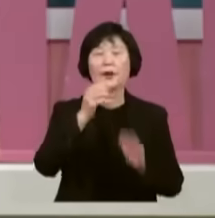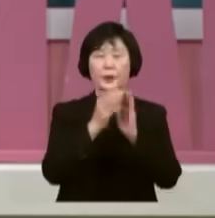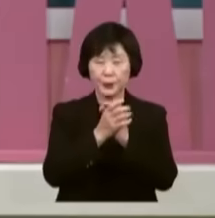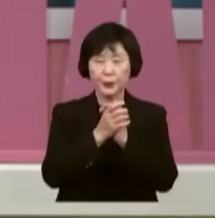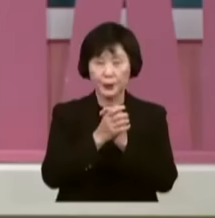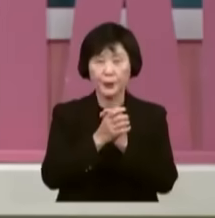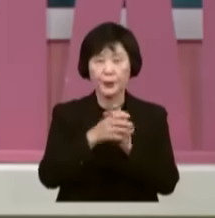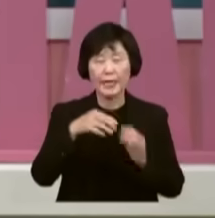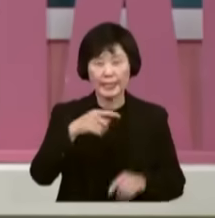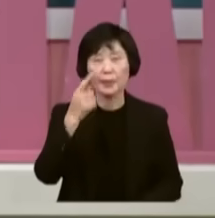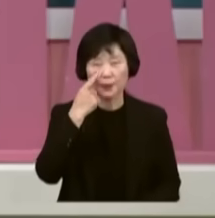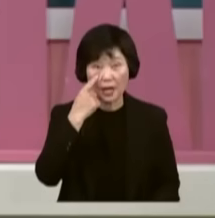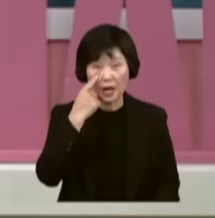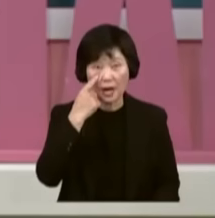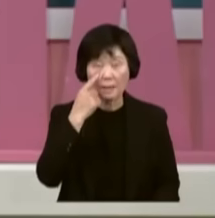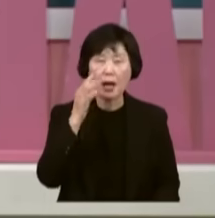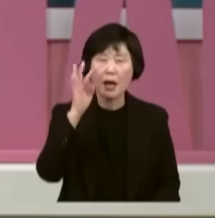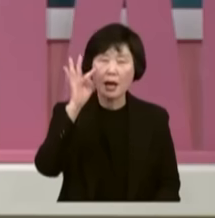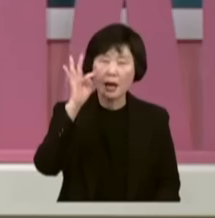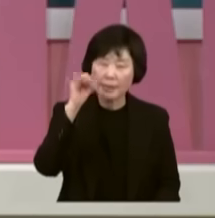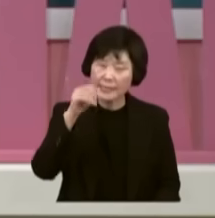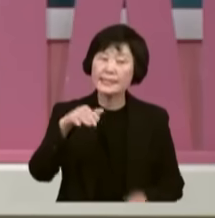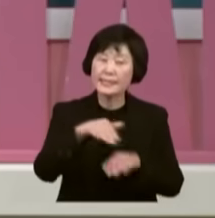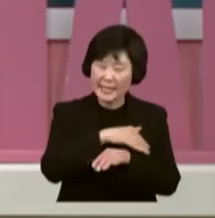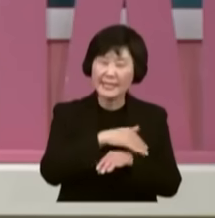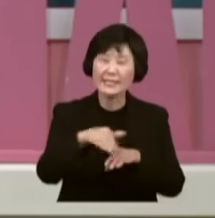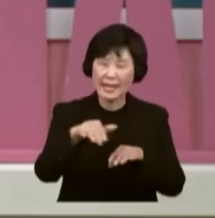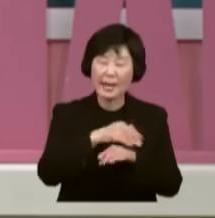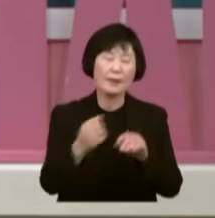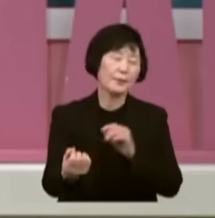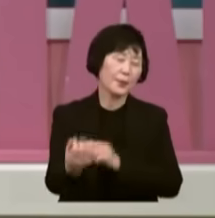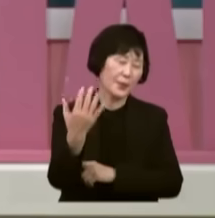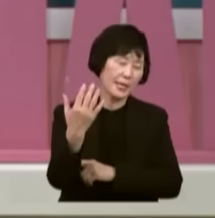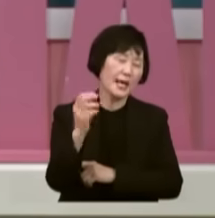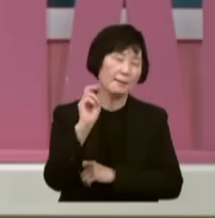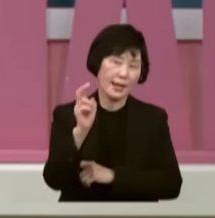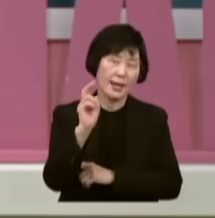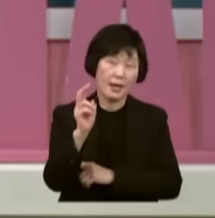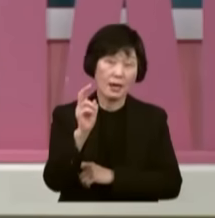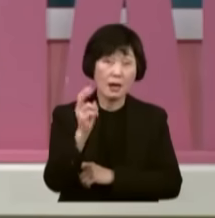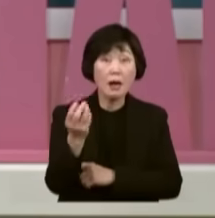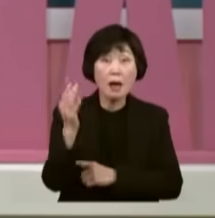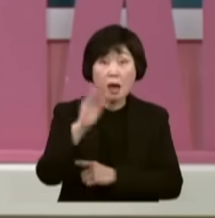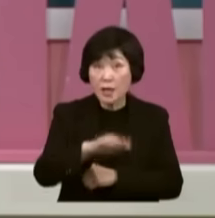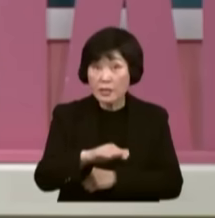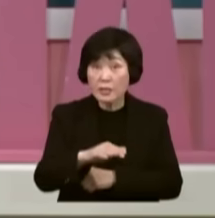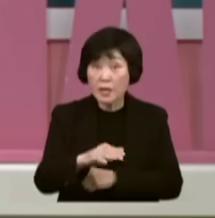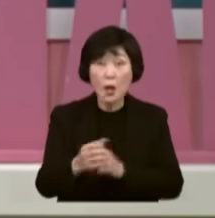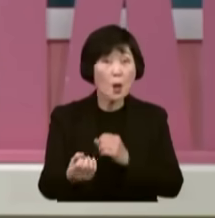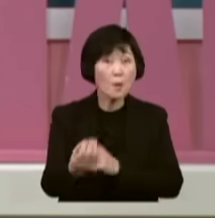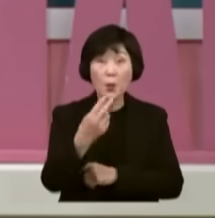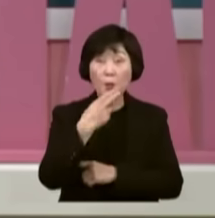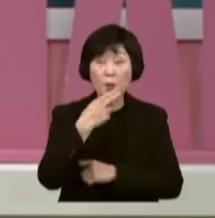그랬구나라고 생각을 하고 있는데 며칠 하다가 빠지겠지. 아 그게 아니더라고요. 열심히 하셨어요. 열심히